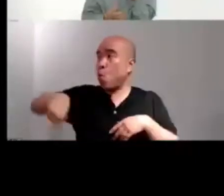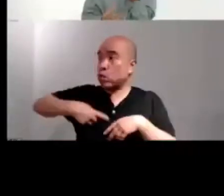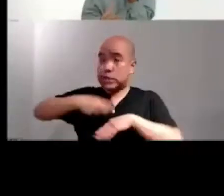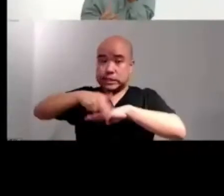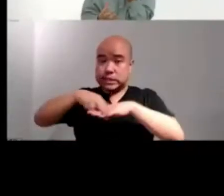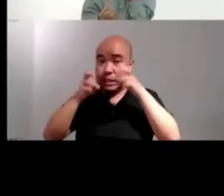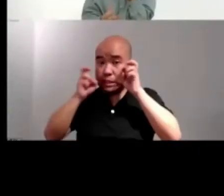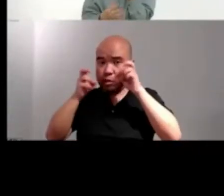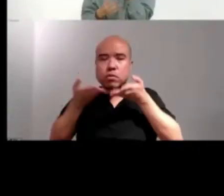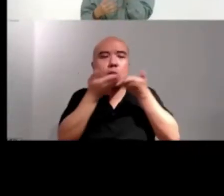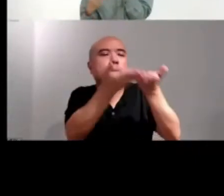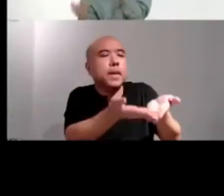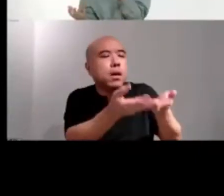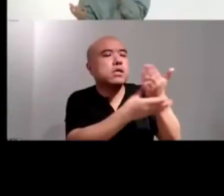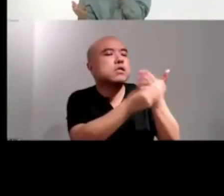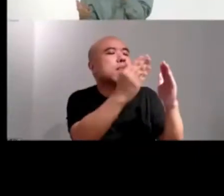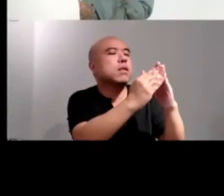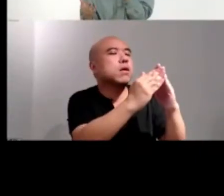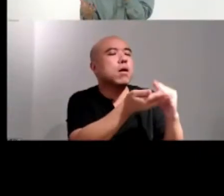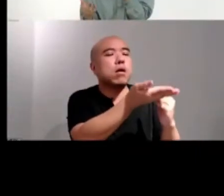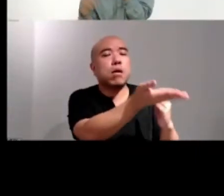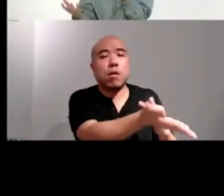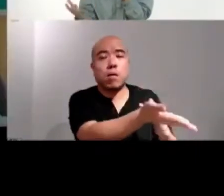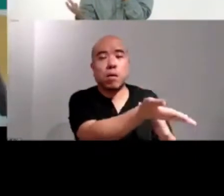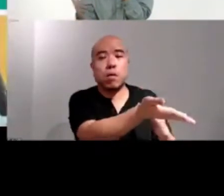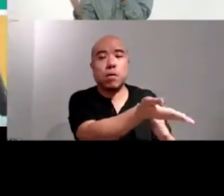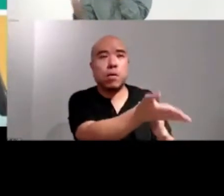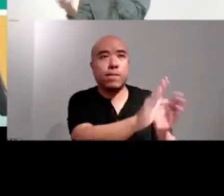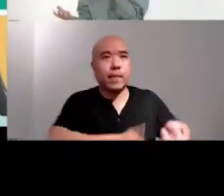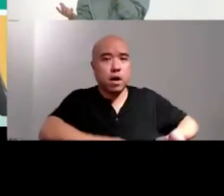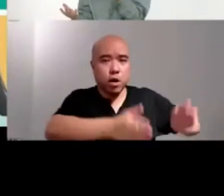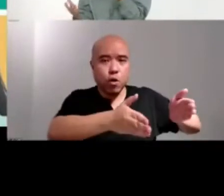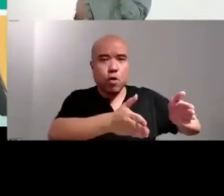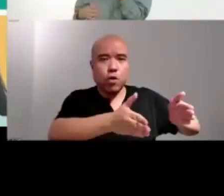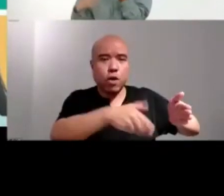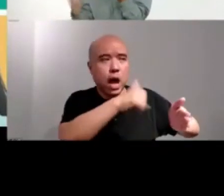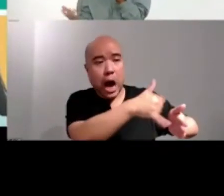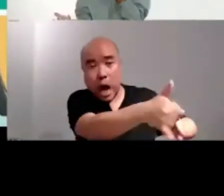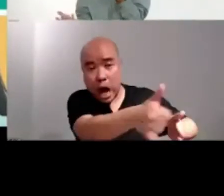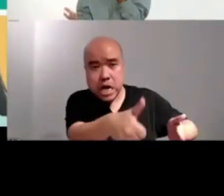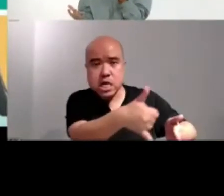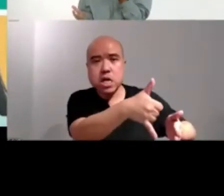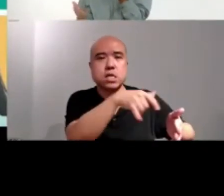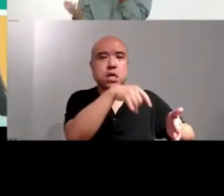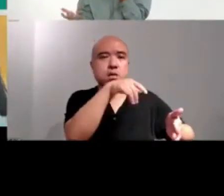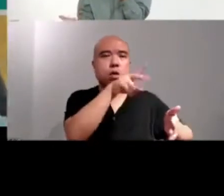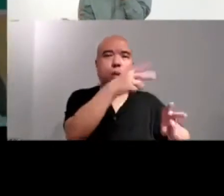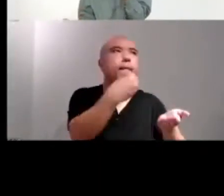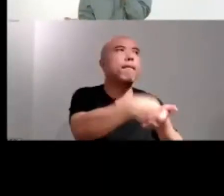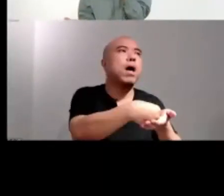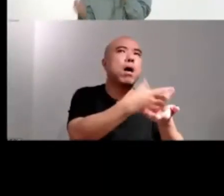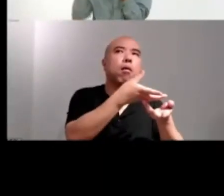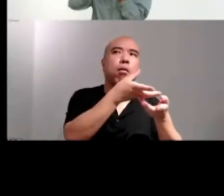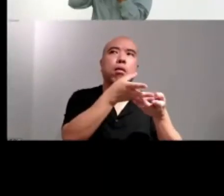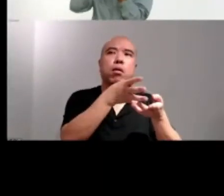飲上面咯。咁就希望你哋可以喺街嗰度好簡單嘅、好簡單咁樣去買到一個快樂翻屋